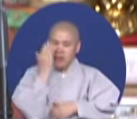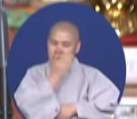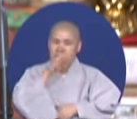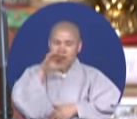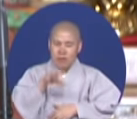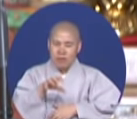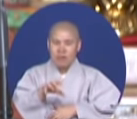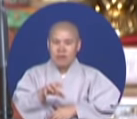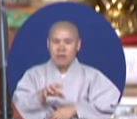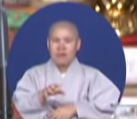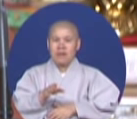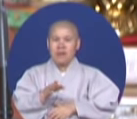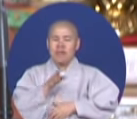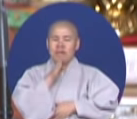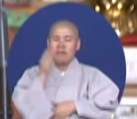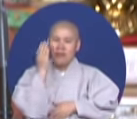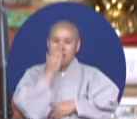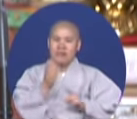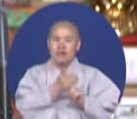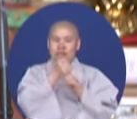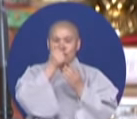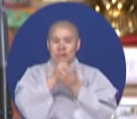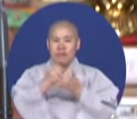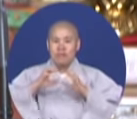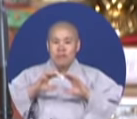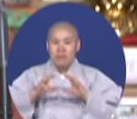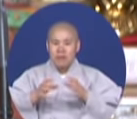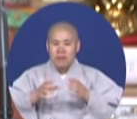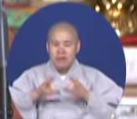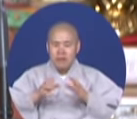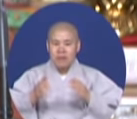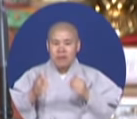거기는 청정한 불도량이기 때문에